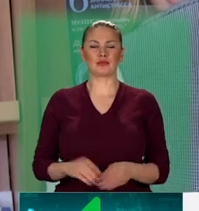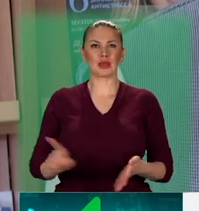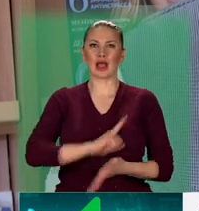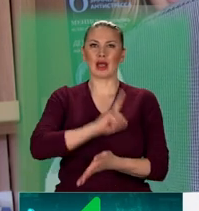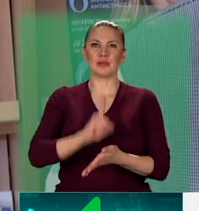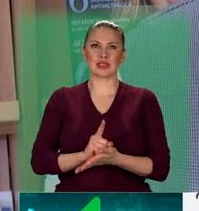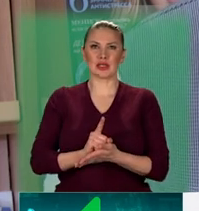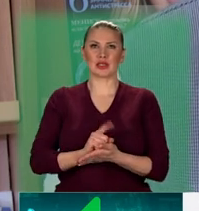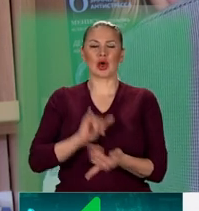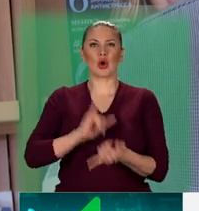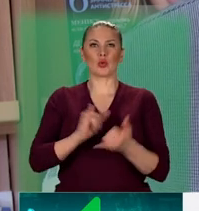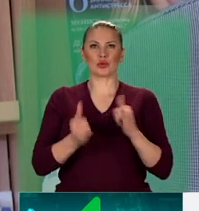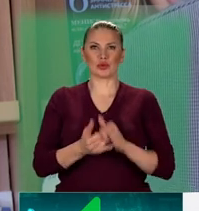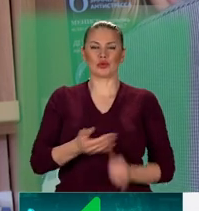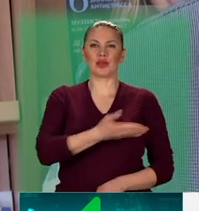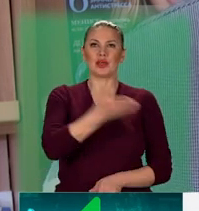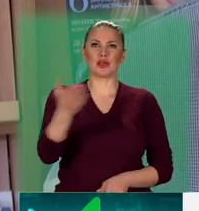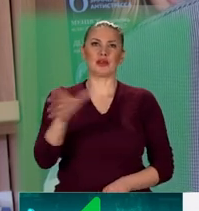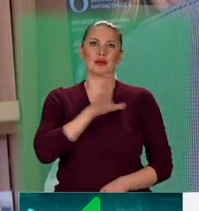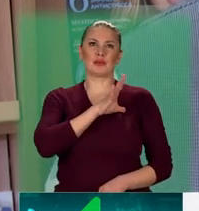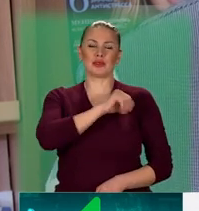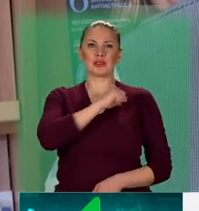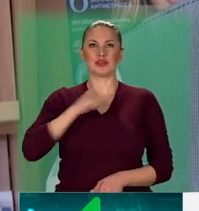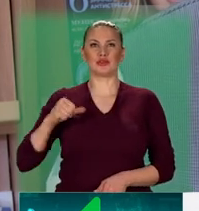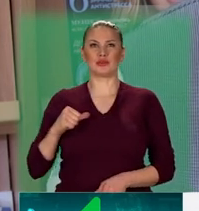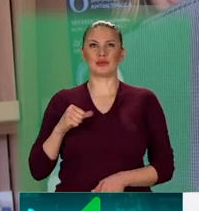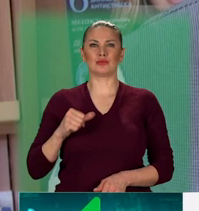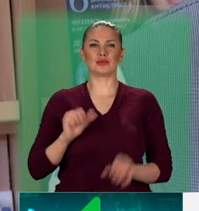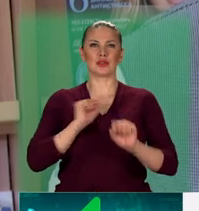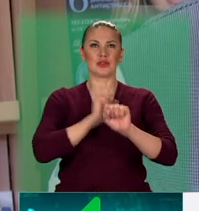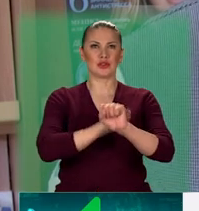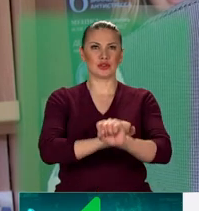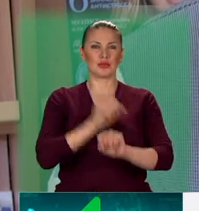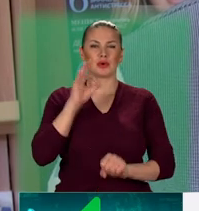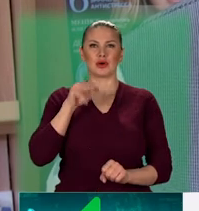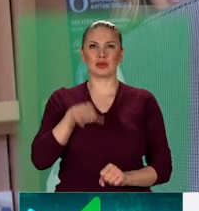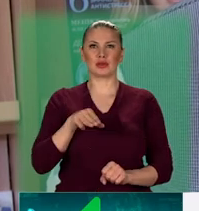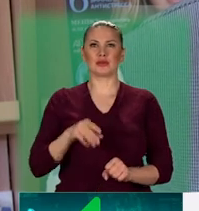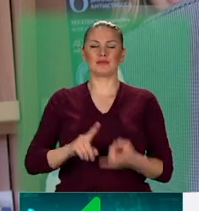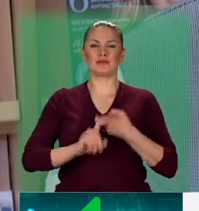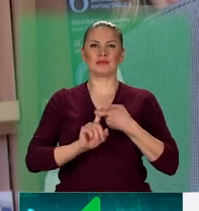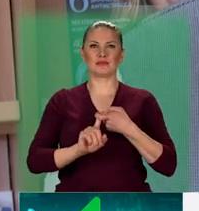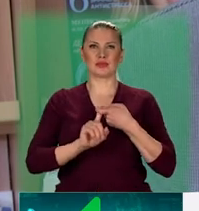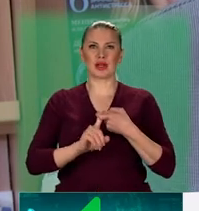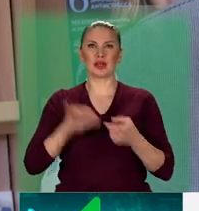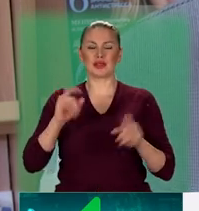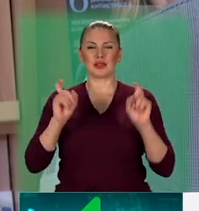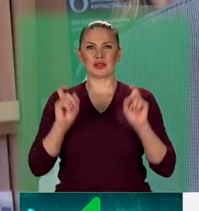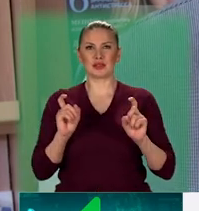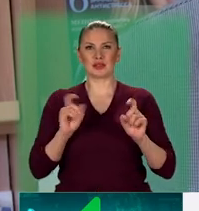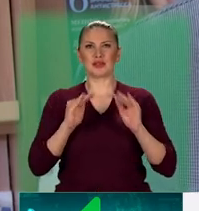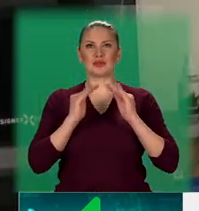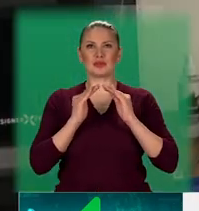соблюдение всех мер профилактики коронавирусной инфекции. Это маска, это перчатки, это обмен книгами